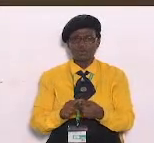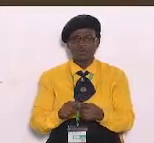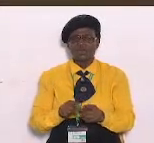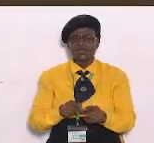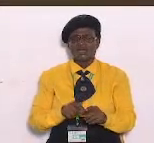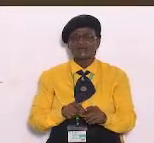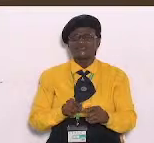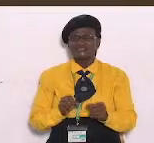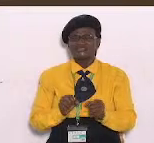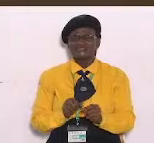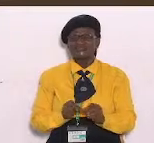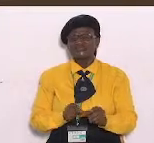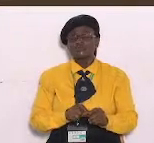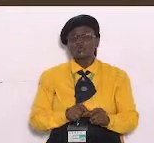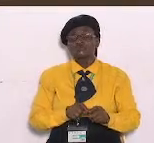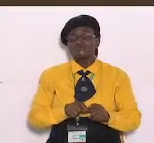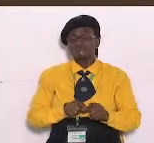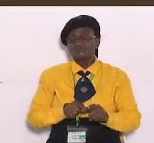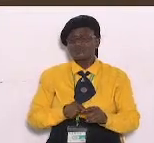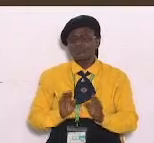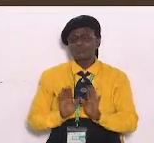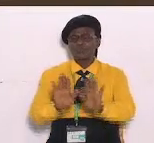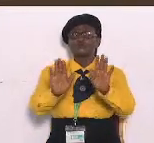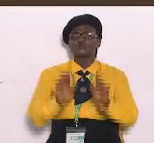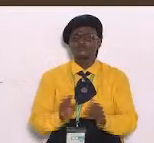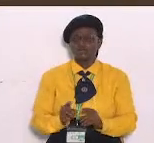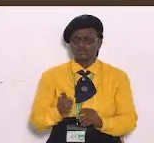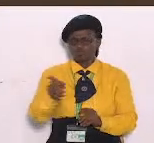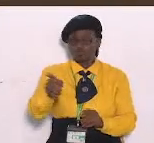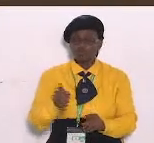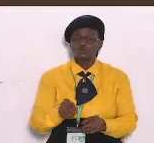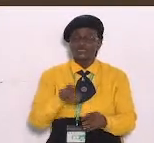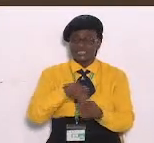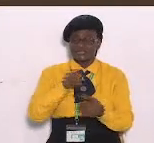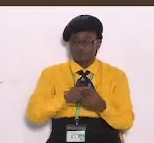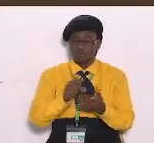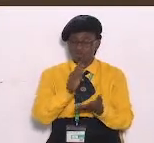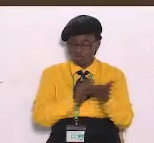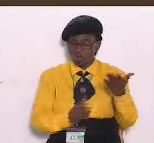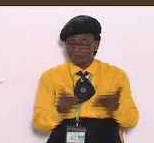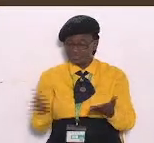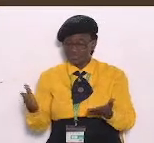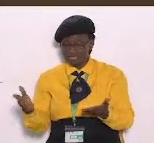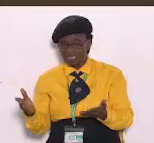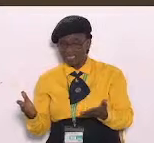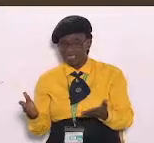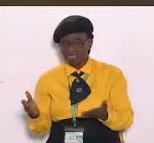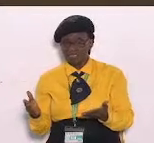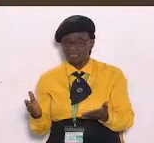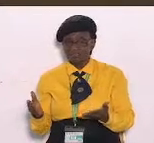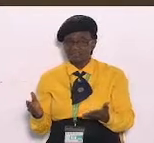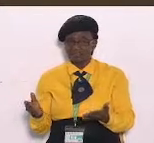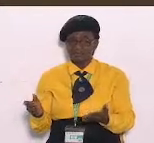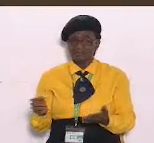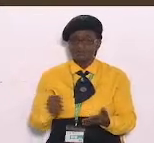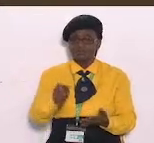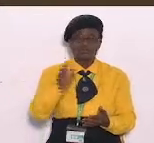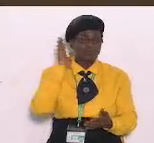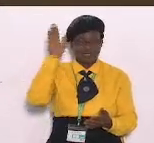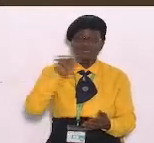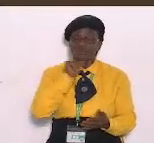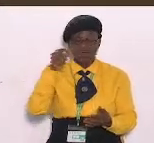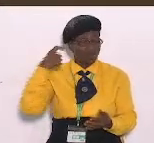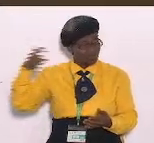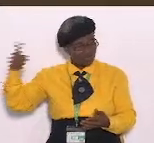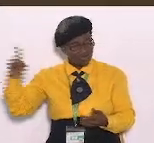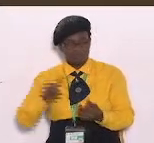tes ressources c'est de te c'est de te t'attirer vers quelque chose que tu ne